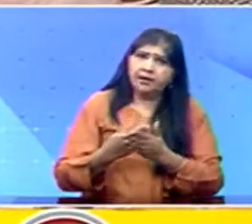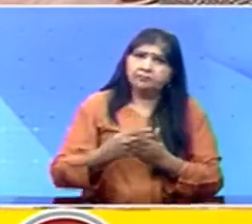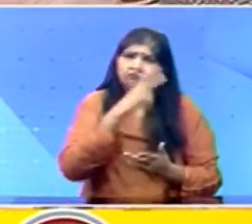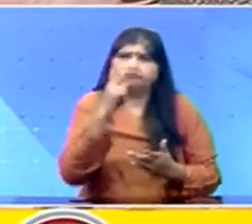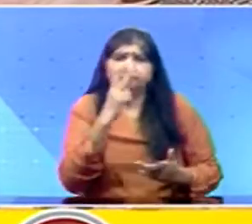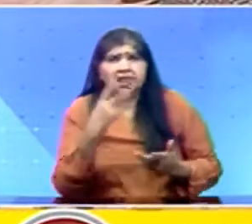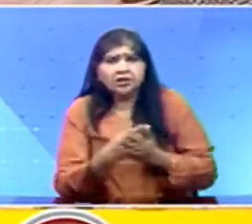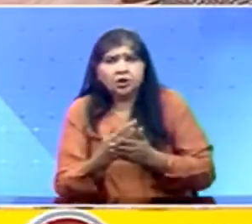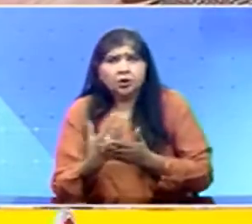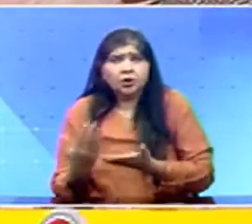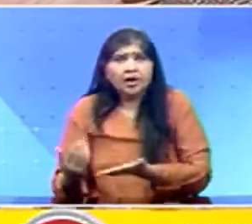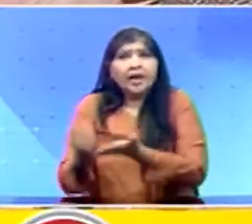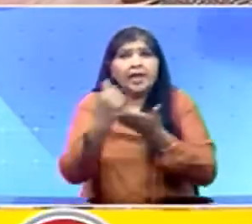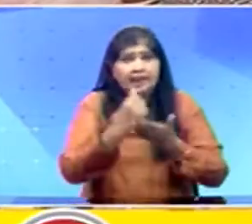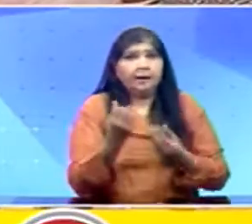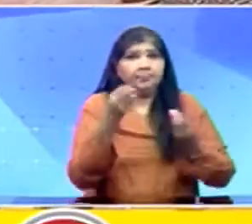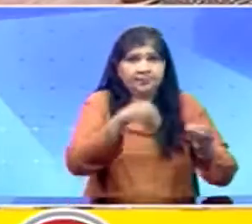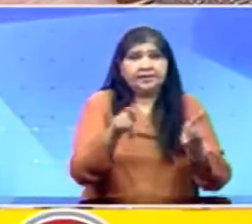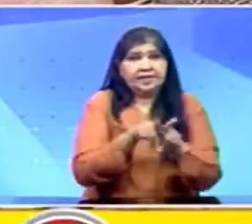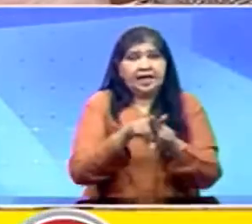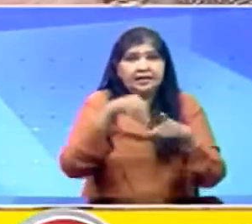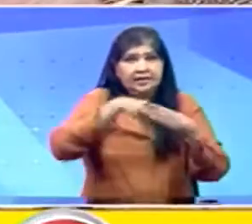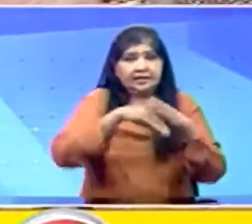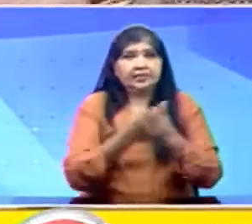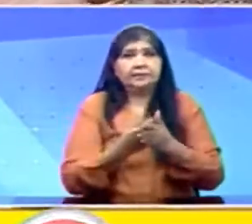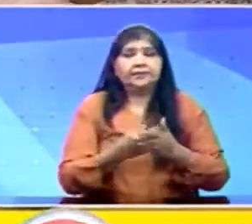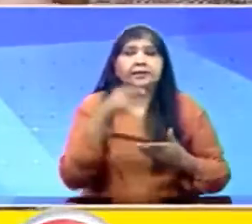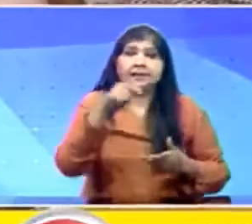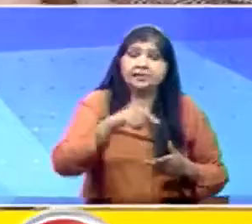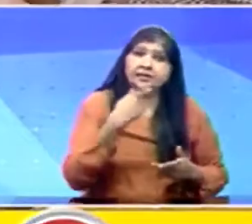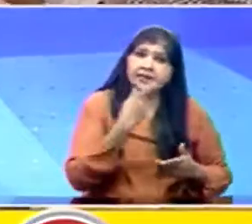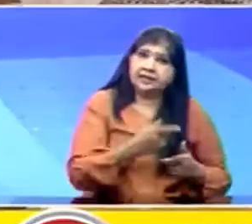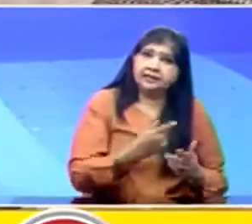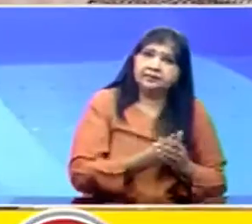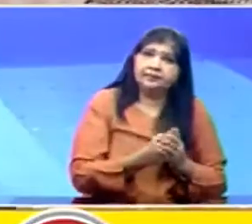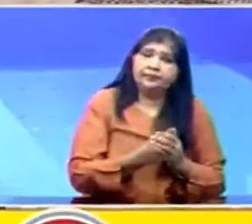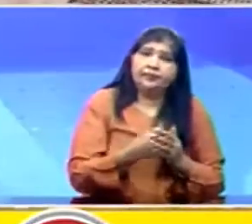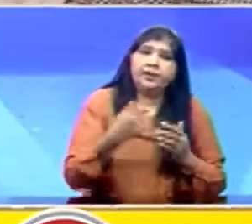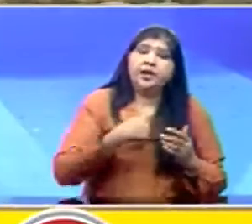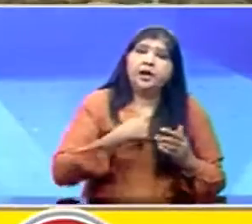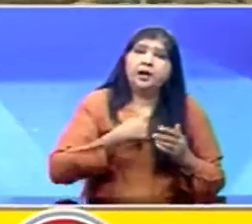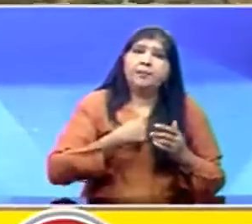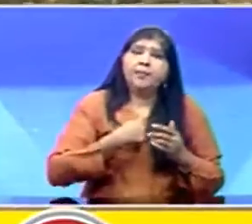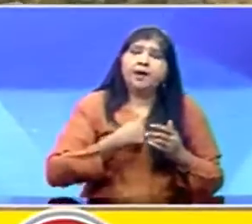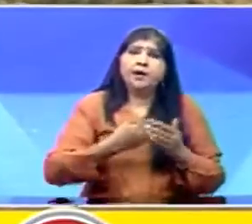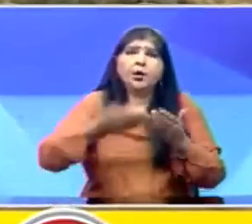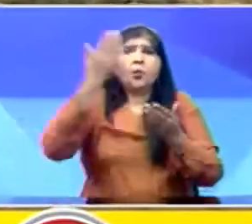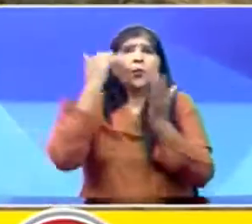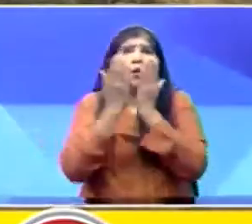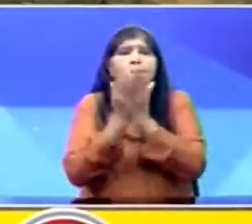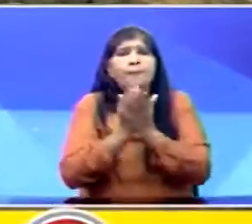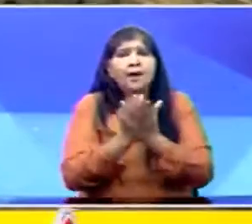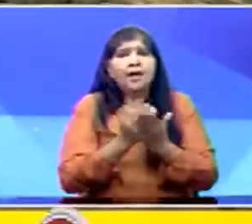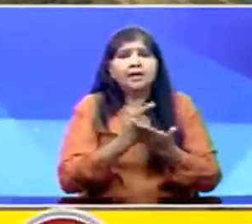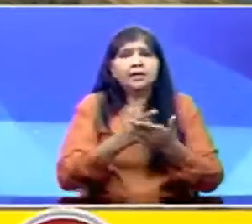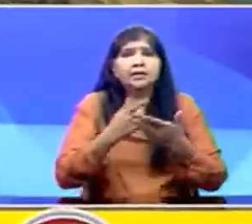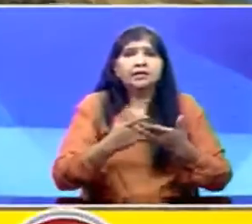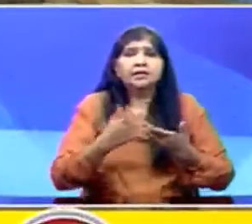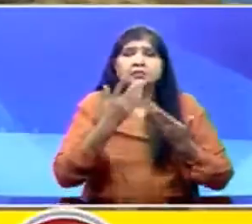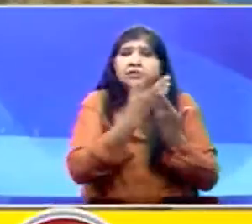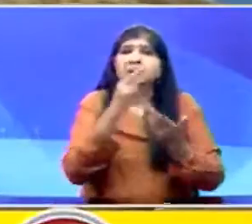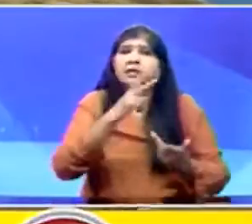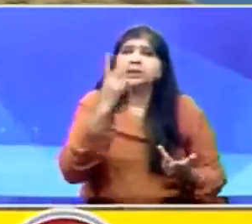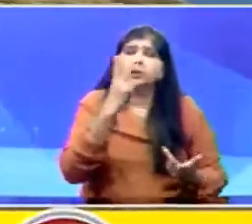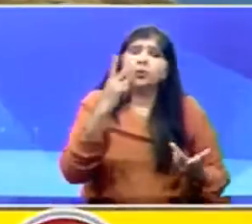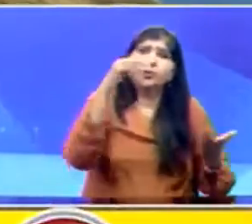बहुत बड़ा योगदान है इसलिए तो हमारे रुशियों मुन्यों ने तिरसी यात्रा